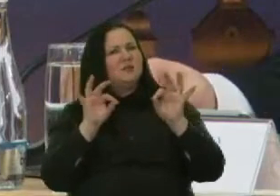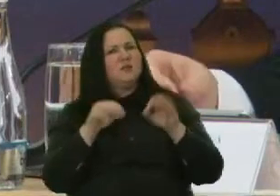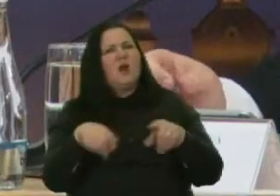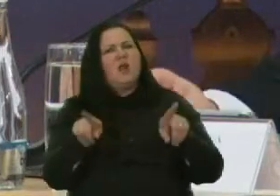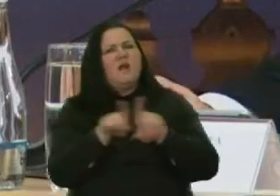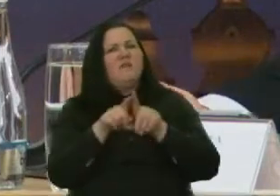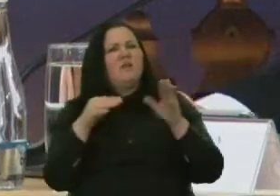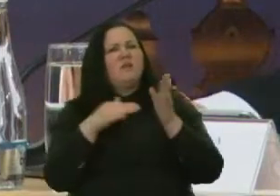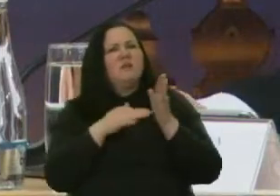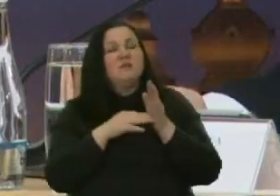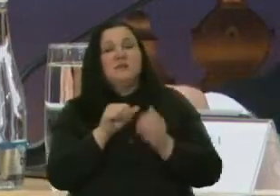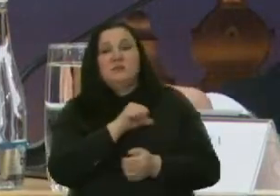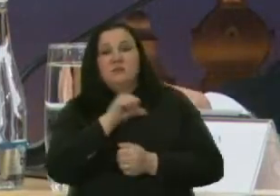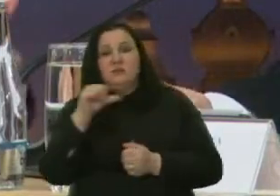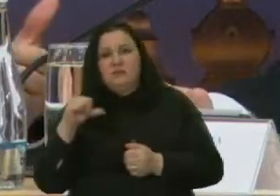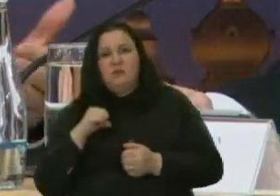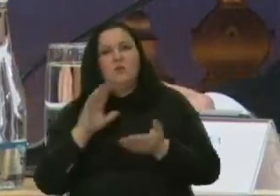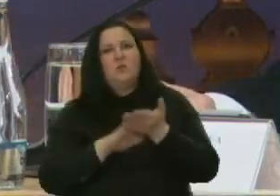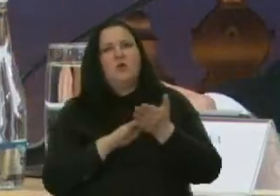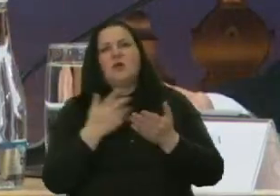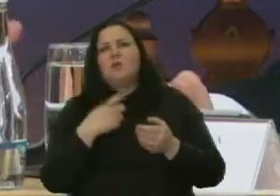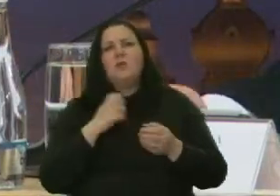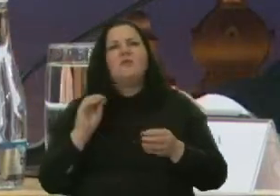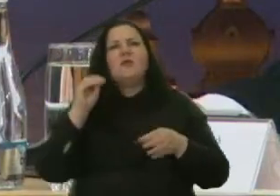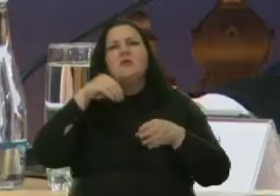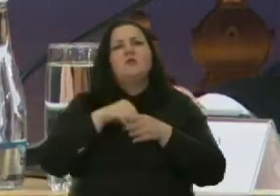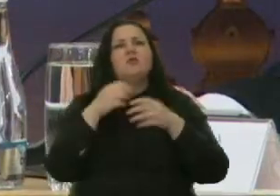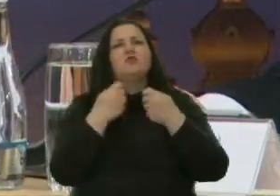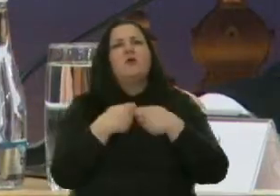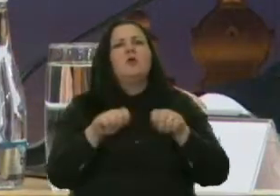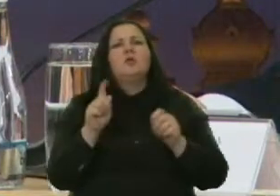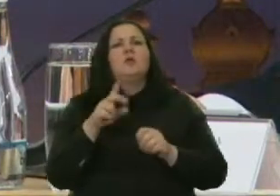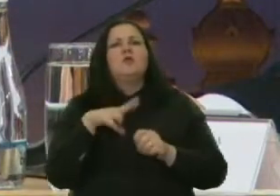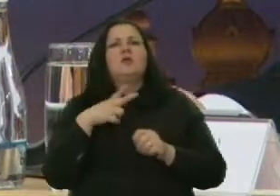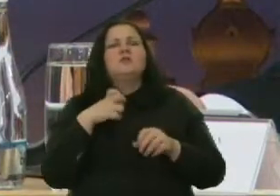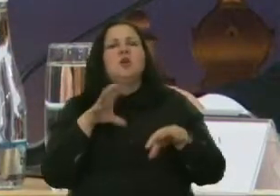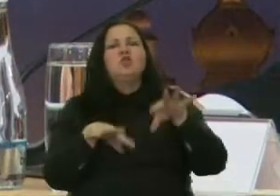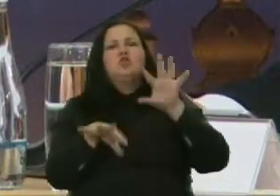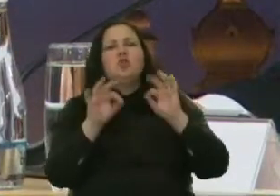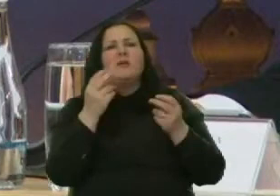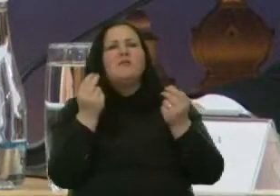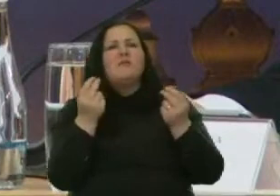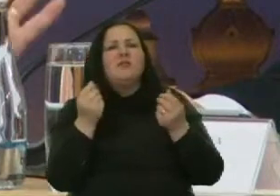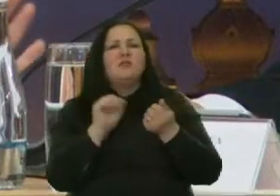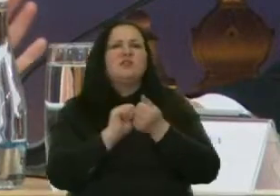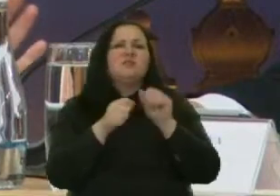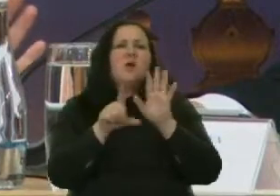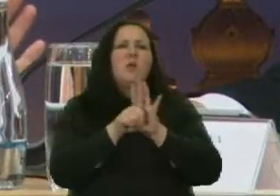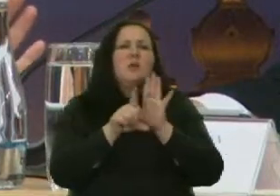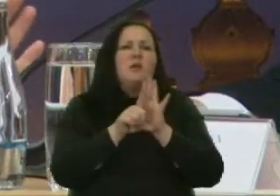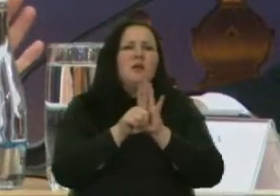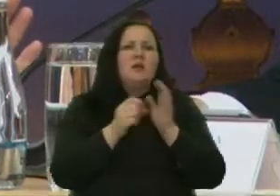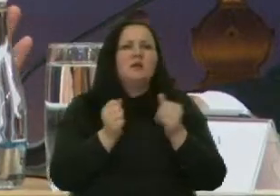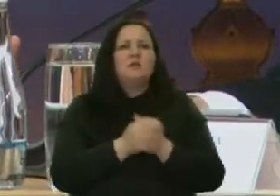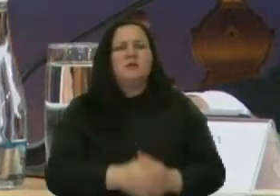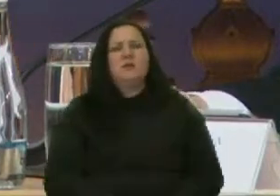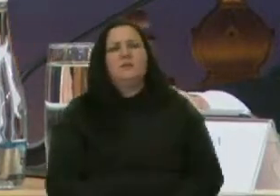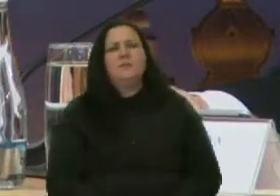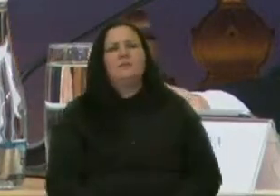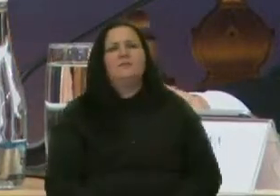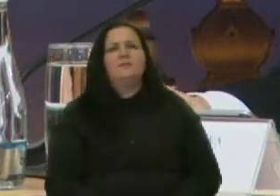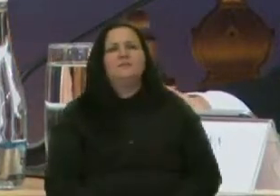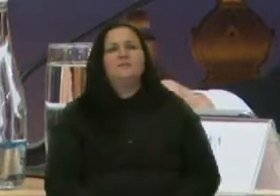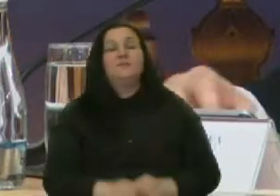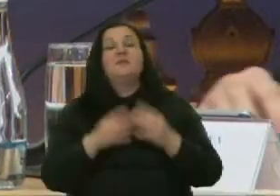nevoi singurul motiv pentru care repet n au putut fi incluse toate este că n avem soluție financiar sau unele din motive de legalitate sau de oportunitate nu le avem la la